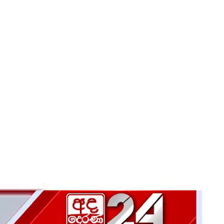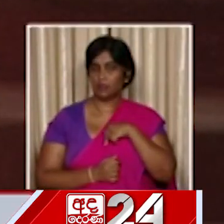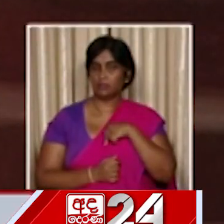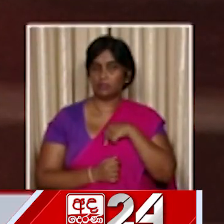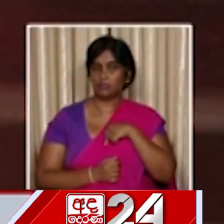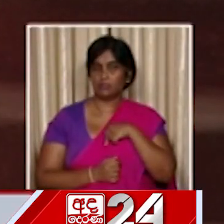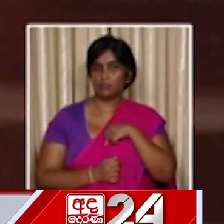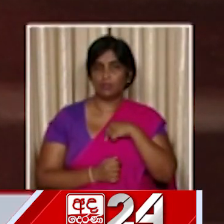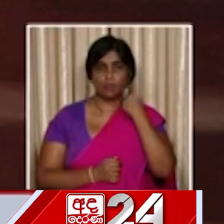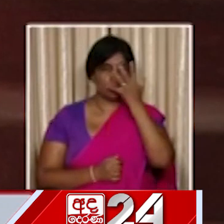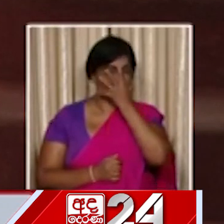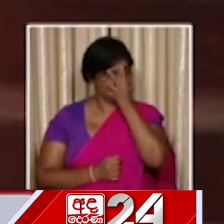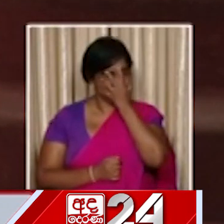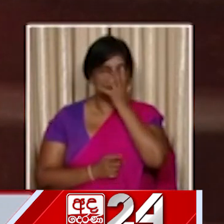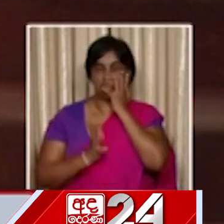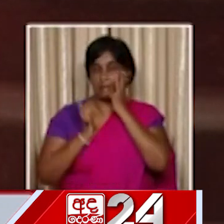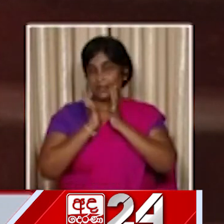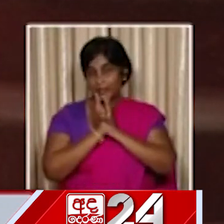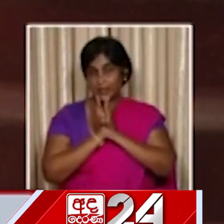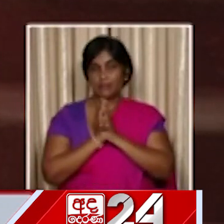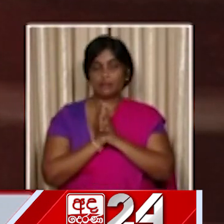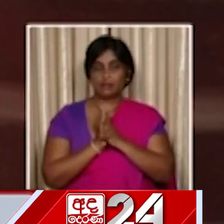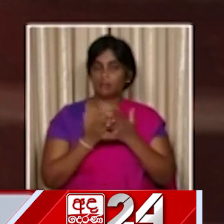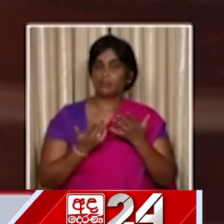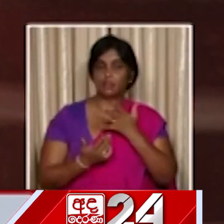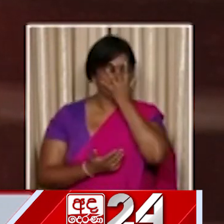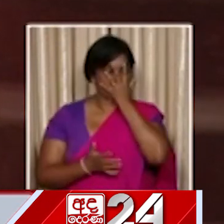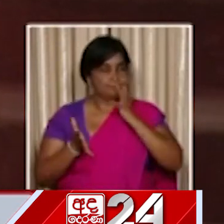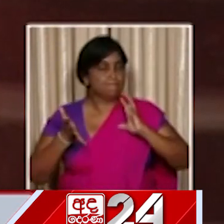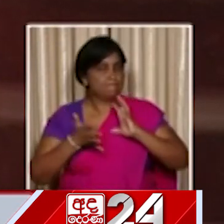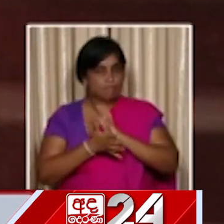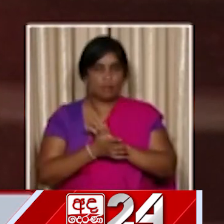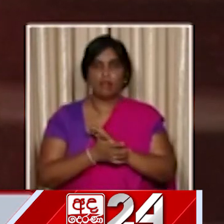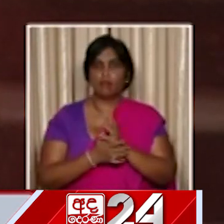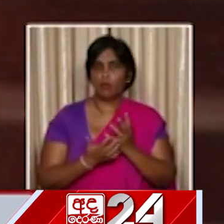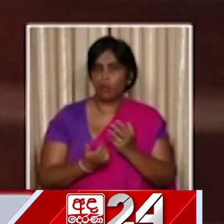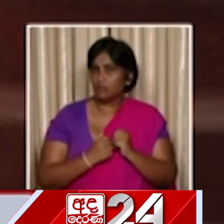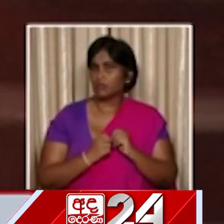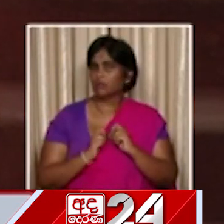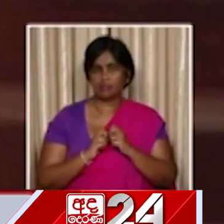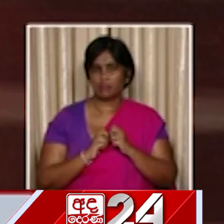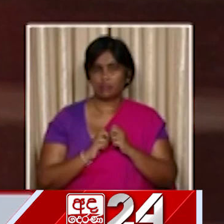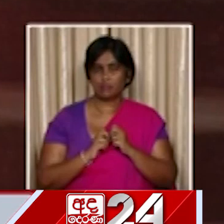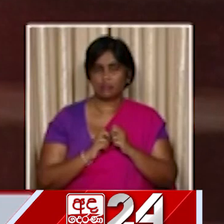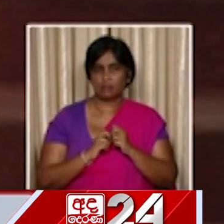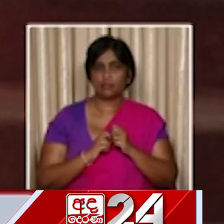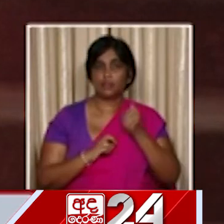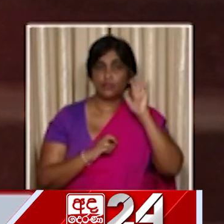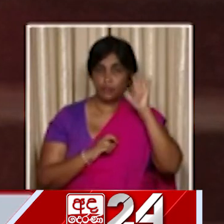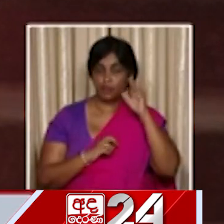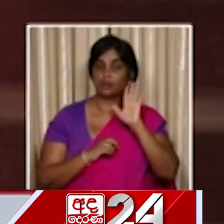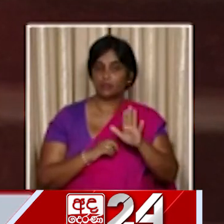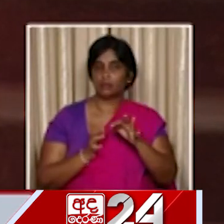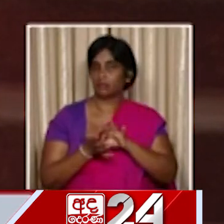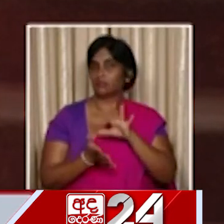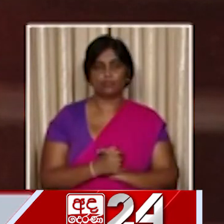පස්සේ මූණේ තෙරපීන් කරන්න ස්ට්‍රැංගියුලේෂන් නැත්නම් හුස්ම ඉර කිරීම අවශ්‍යදී තියෙන කාරණේ පිළිබඳව ඒක විශේෂඥවරුන් විසින්